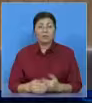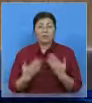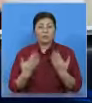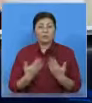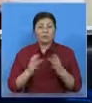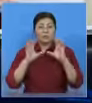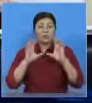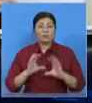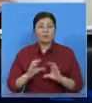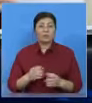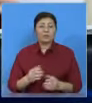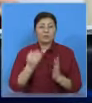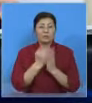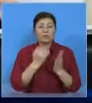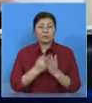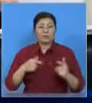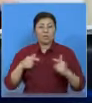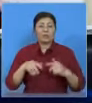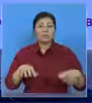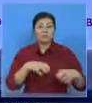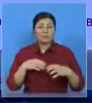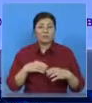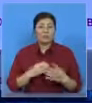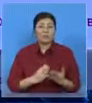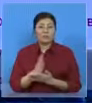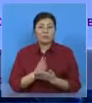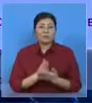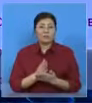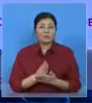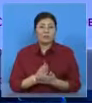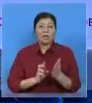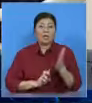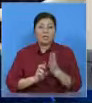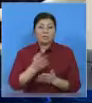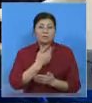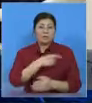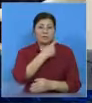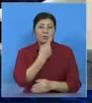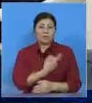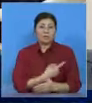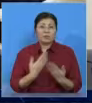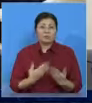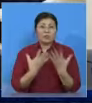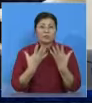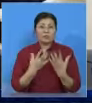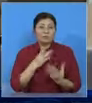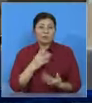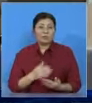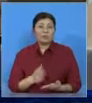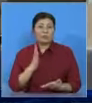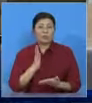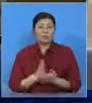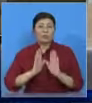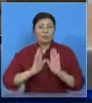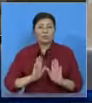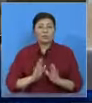концепции. Отметим, проект антикоррупционной политики пока не вступил в свою законную силу. В настоящее время он находится только